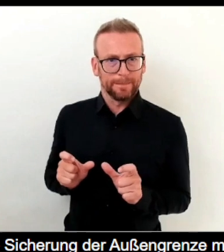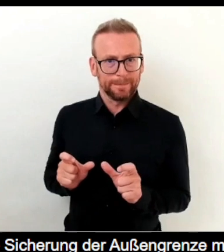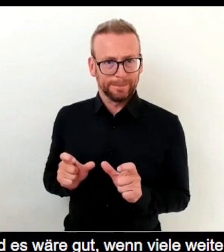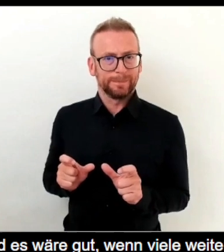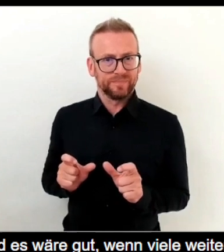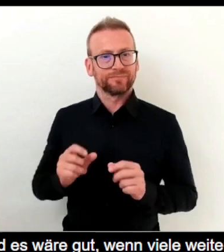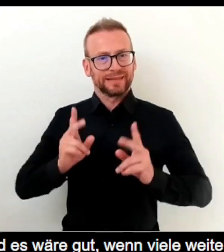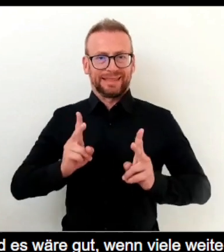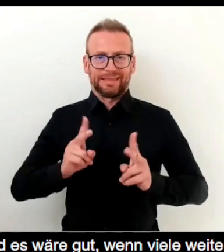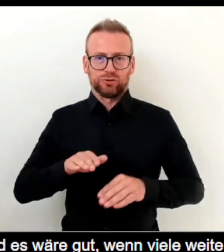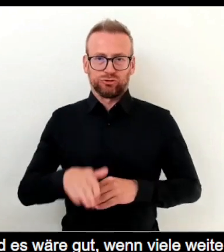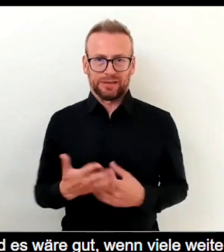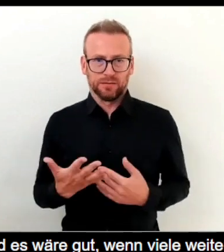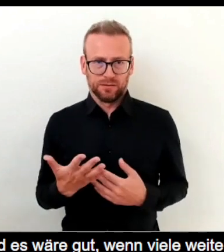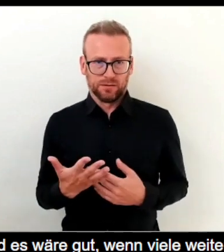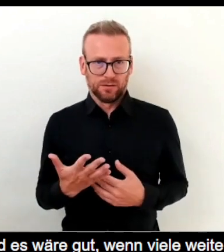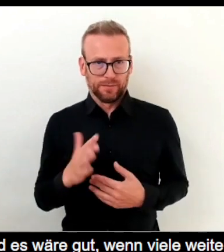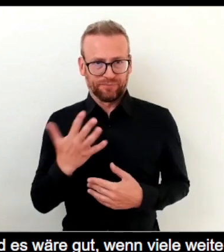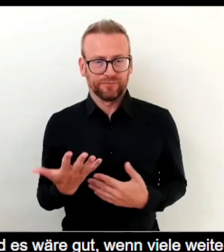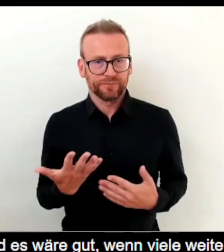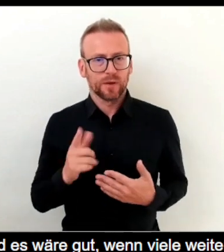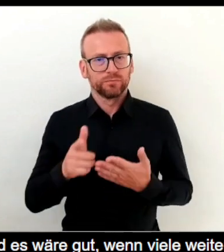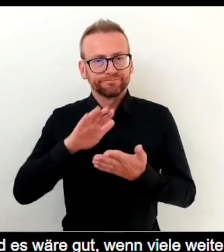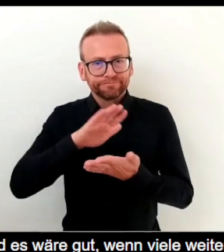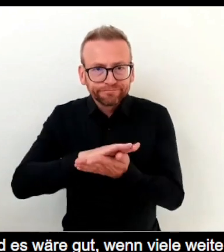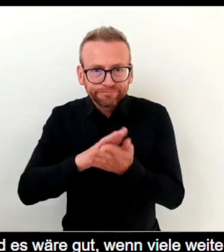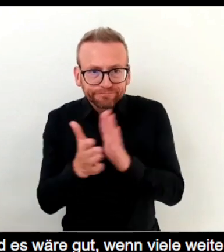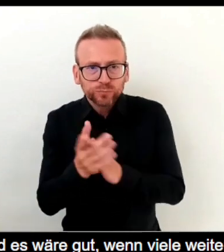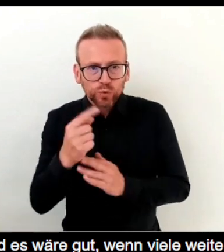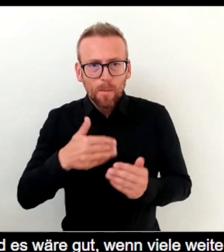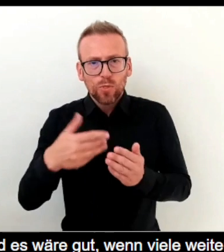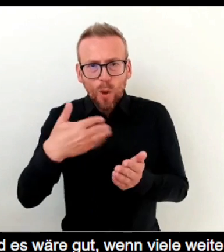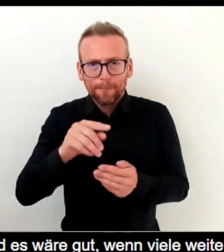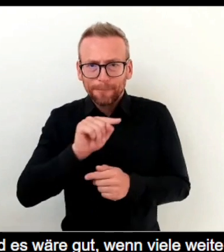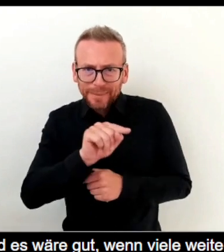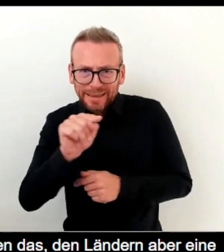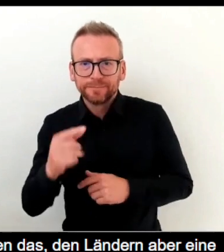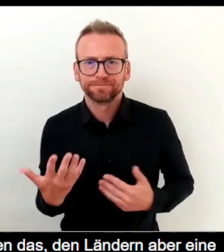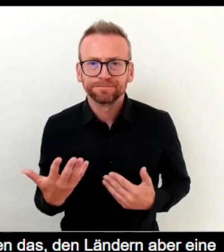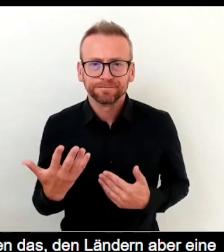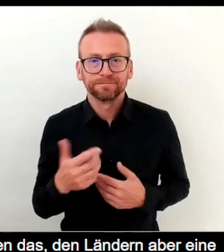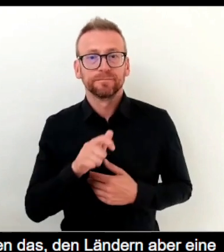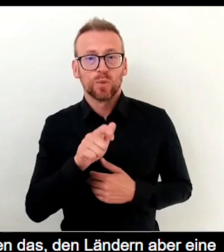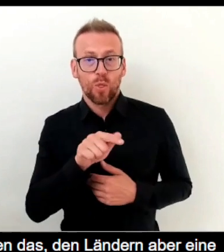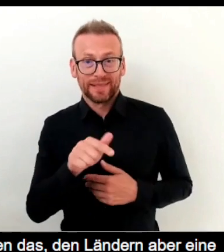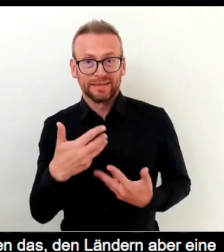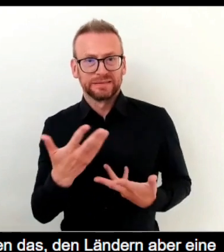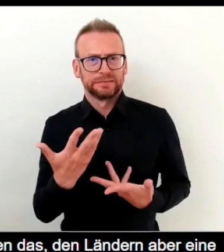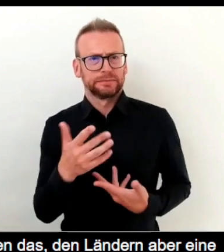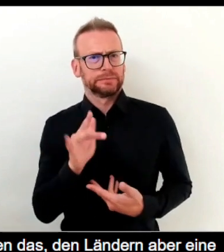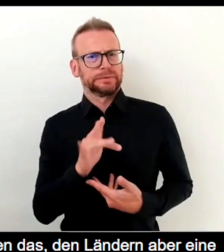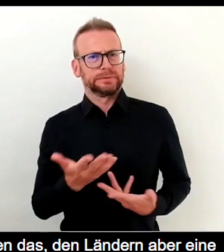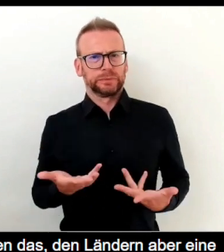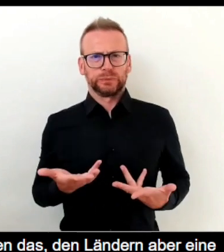Tunesien würde es der deutschen Bundesregierung gut anstehen, wenn sie etwas Ähnliches auf den Weg bringt für die Rückführung, beispielsweise auch von kriminellen